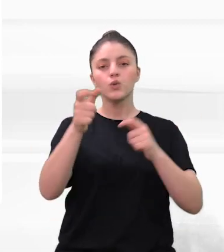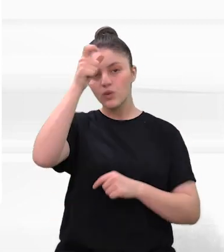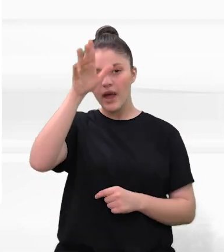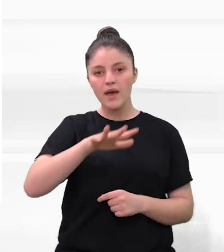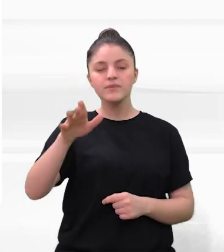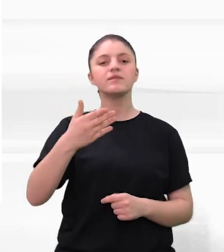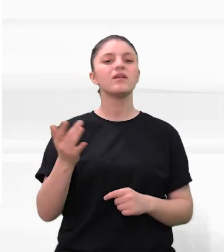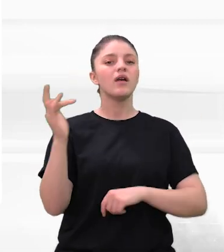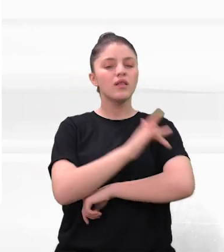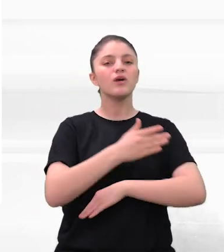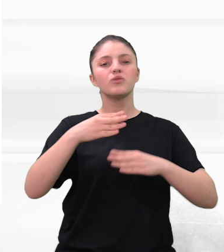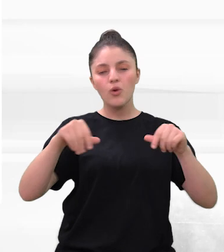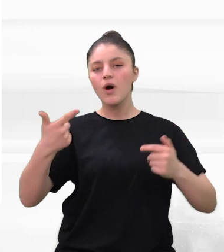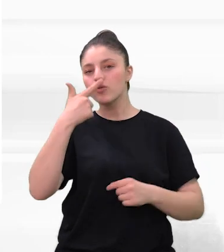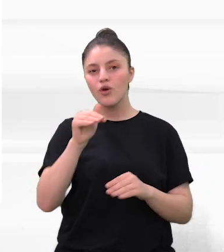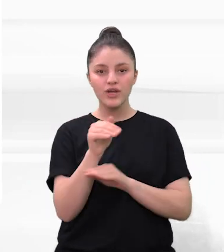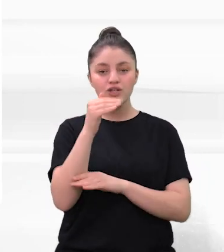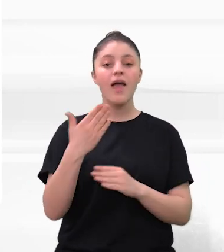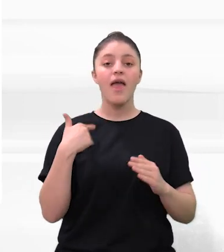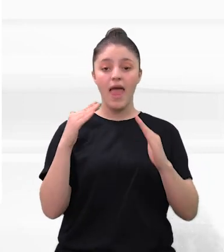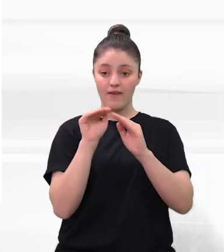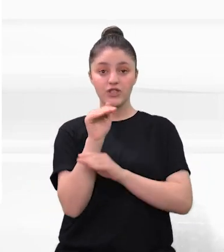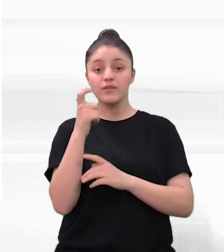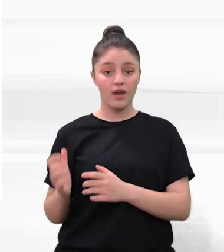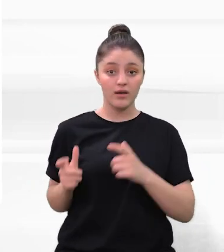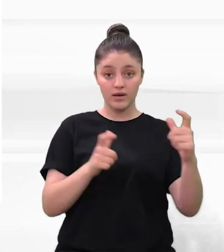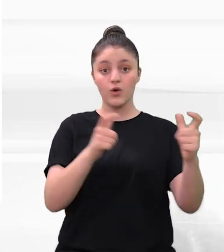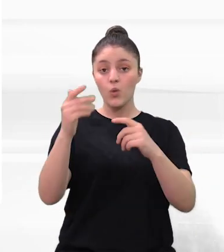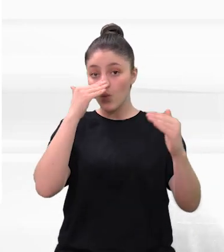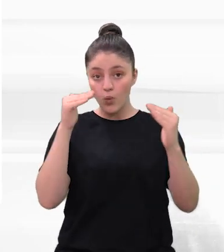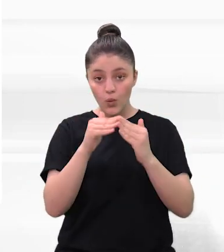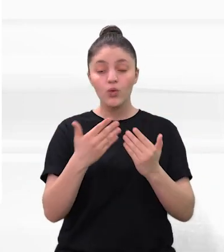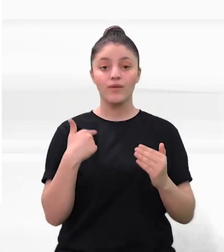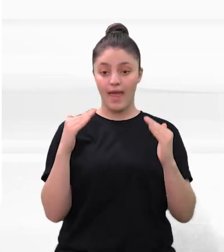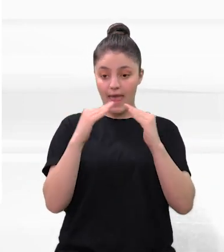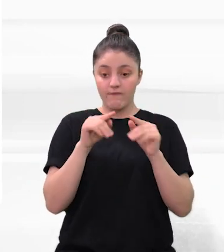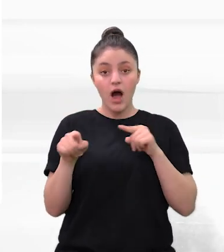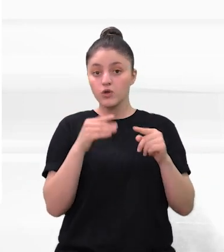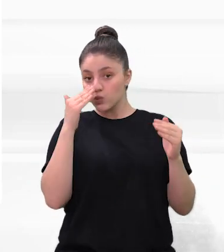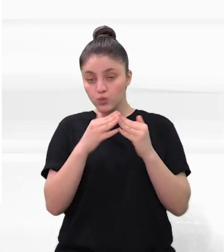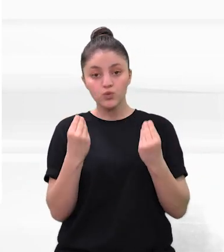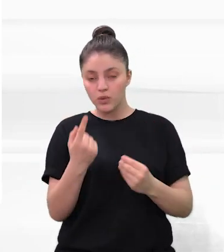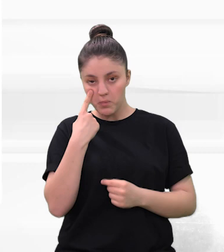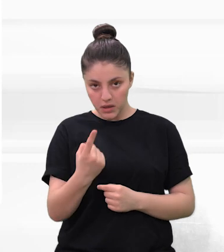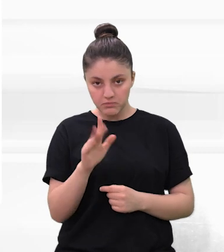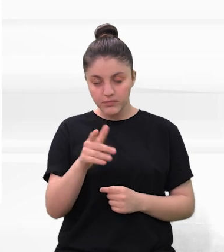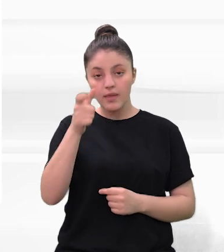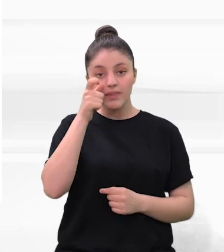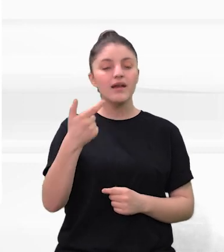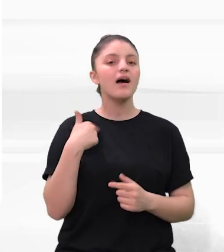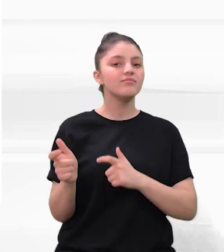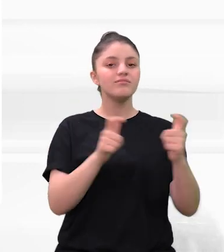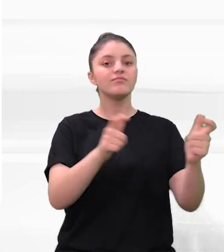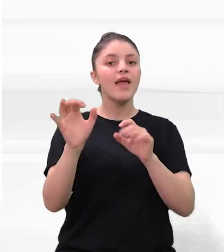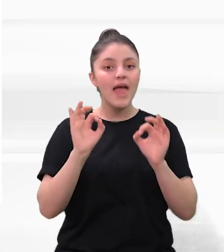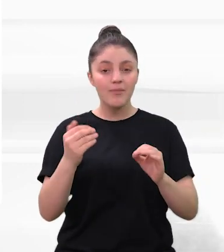Türkler de Bozkır Hayat ilçesinde taşınabilir Mesken ihtiyacına cevap verdi işlenecek konular aşağıdakilerden hangisidir dikkat edin Yaşar kolay